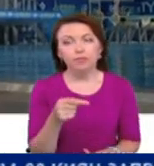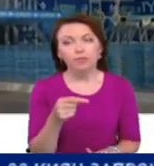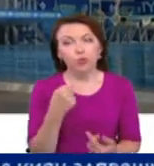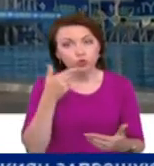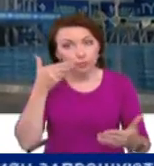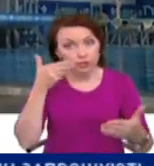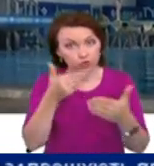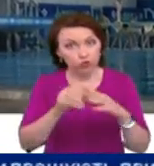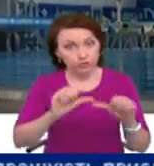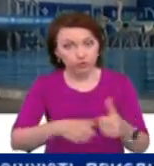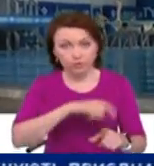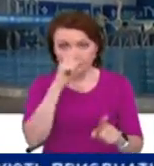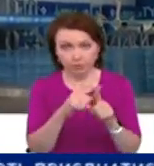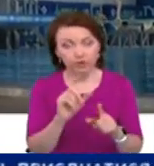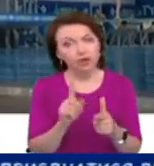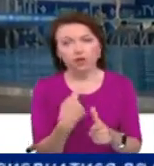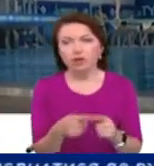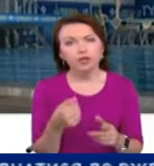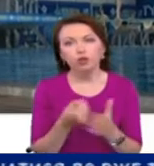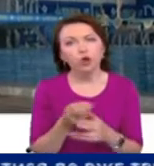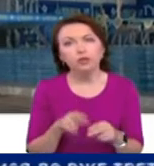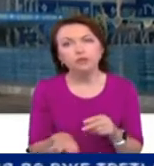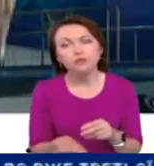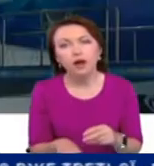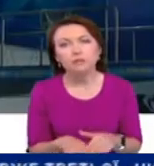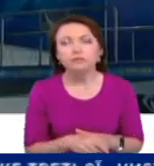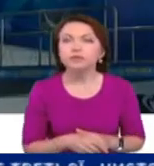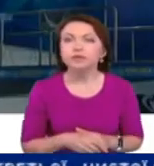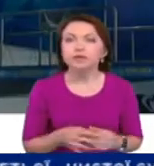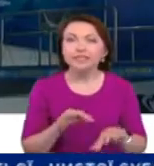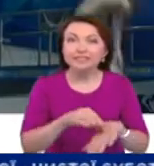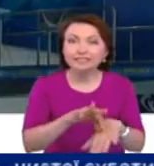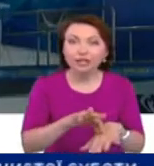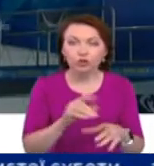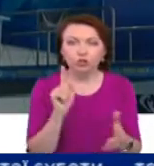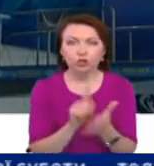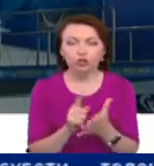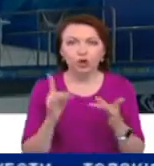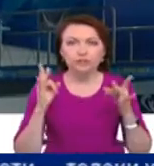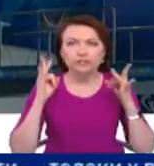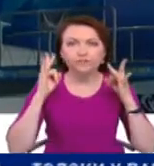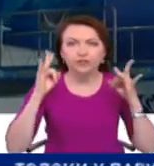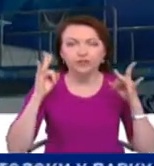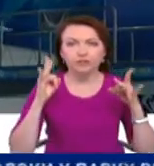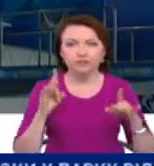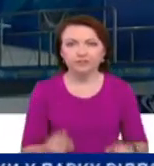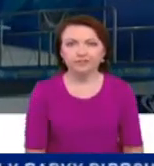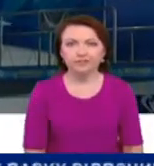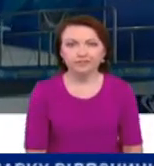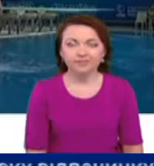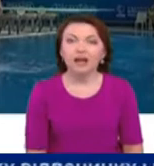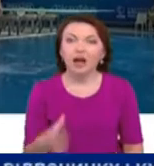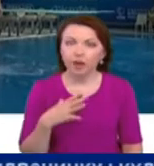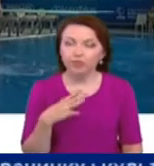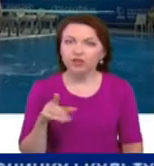форме или еще не до конца. То есть вот тело должно звенеть, я бы так сказала. А бывает таке,